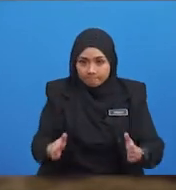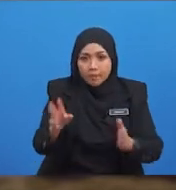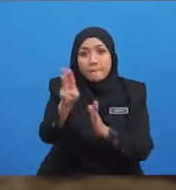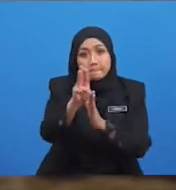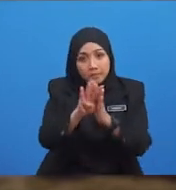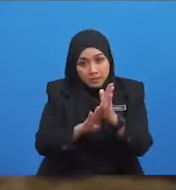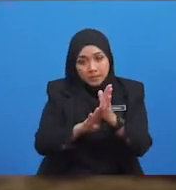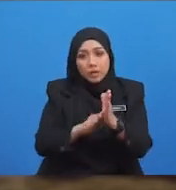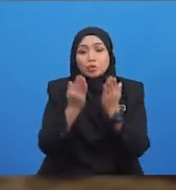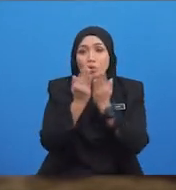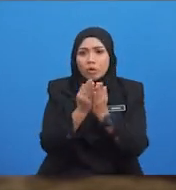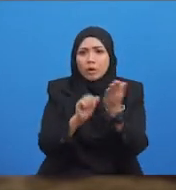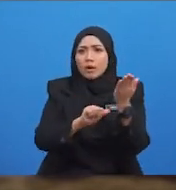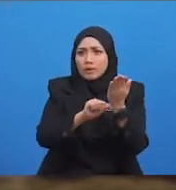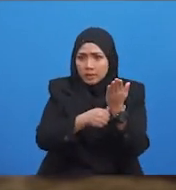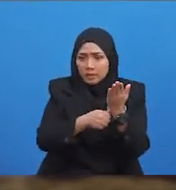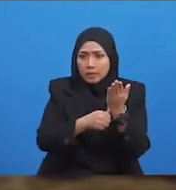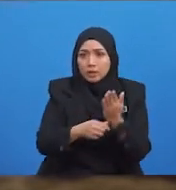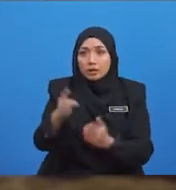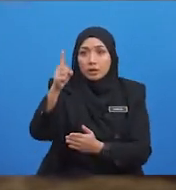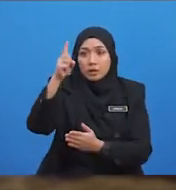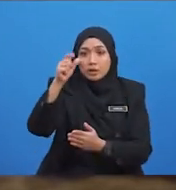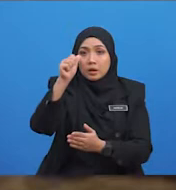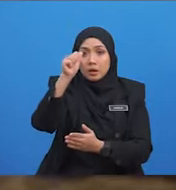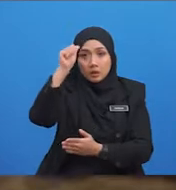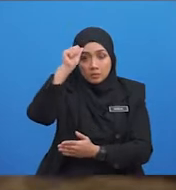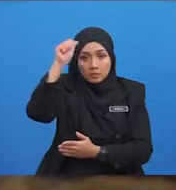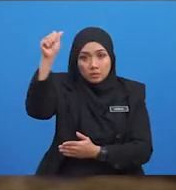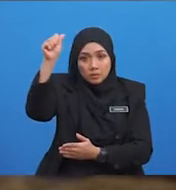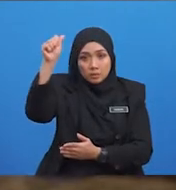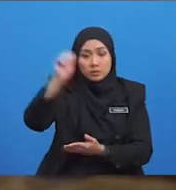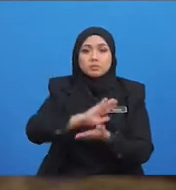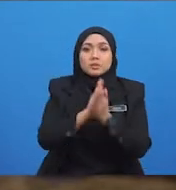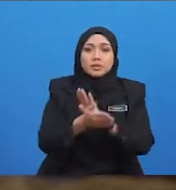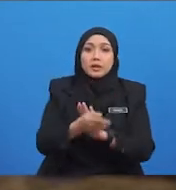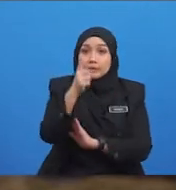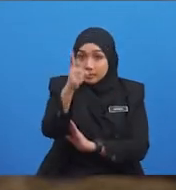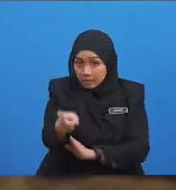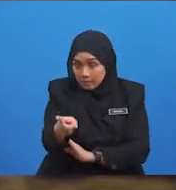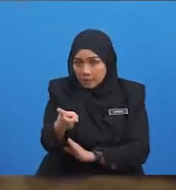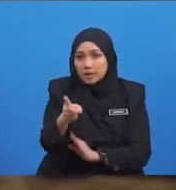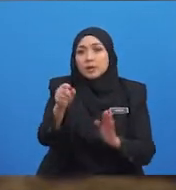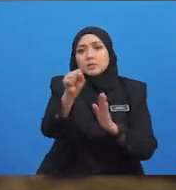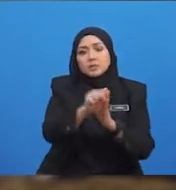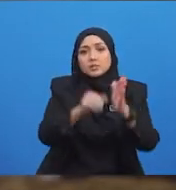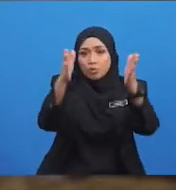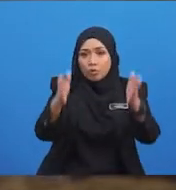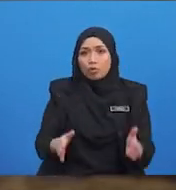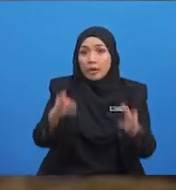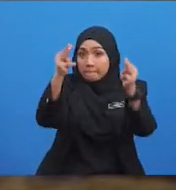berdoa agar Allah Subhanahu Wa Taala menjadikan dia